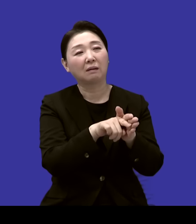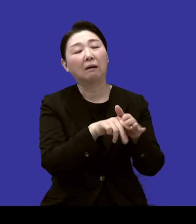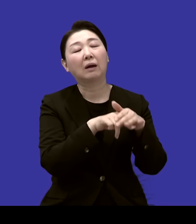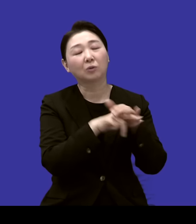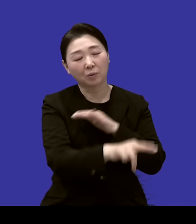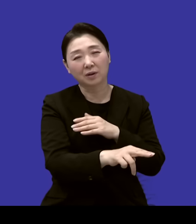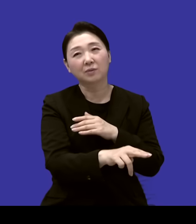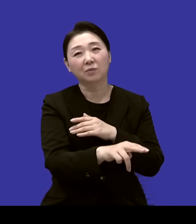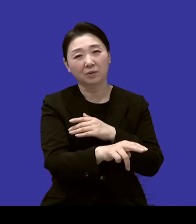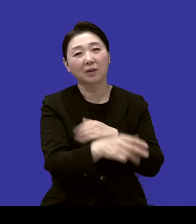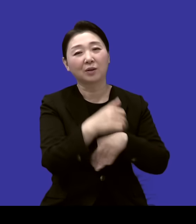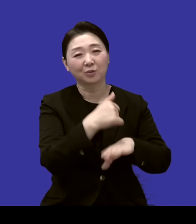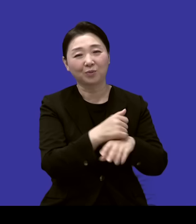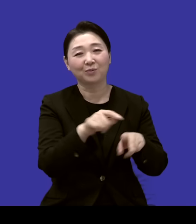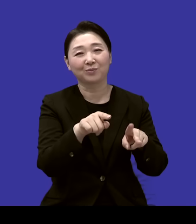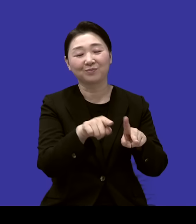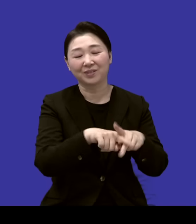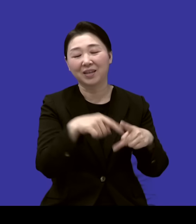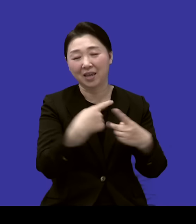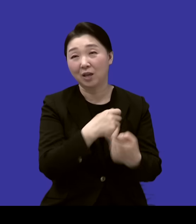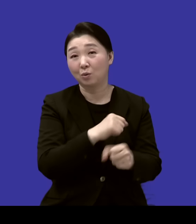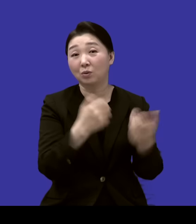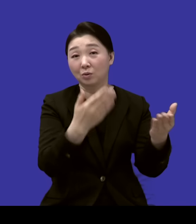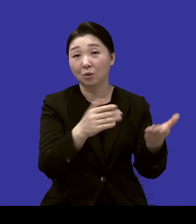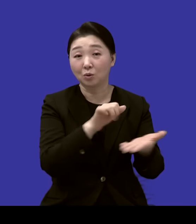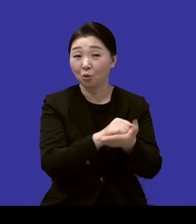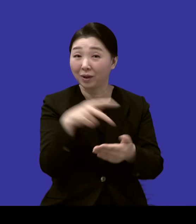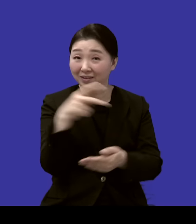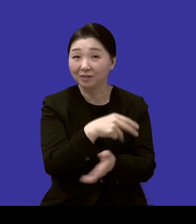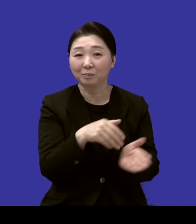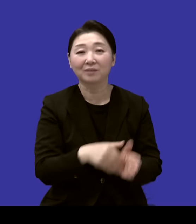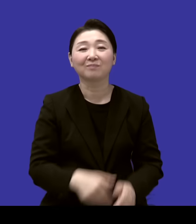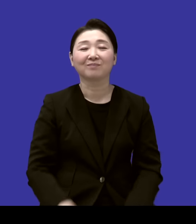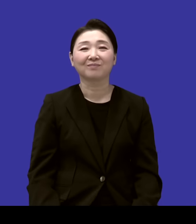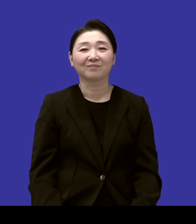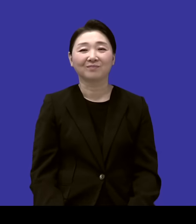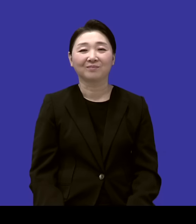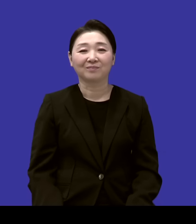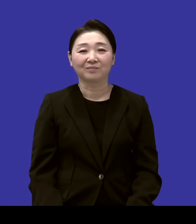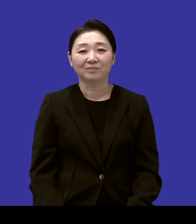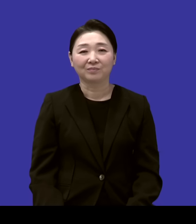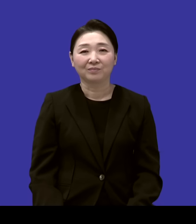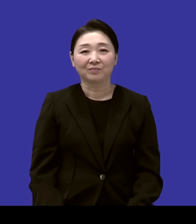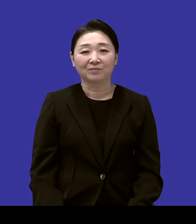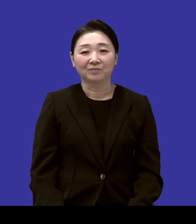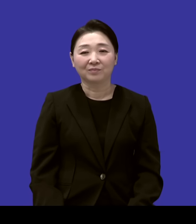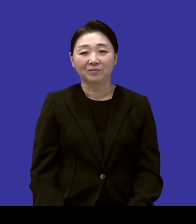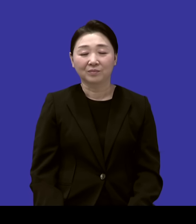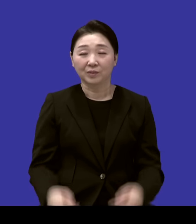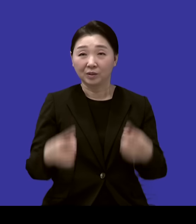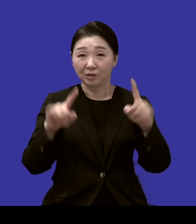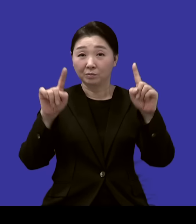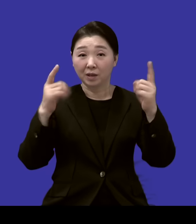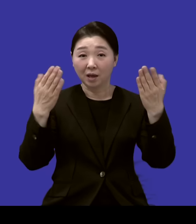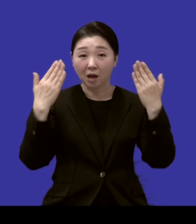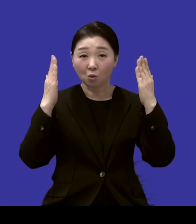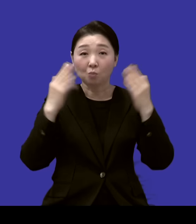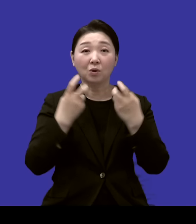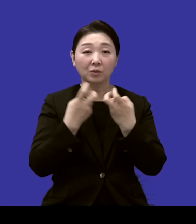위로 이렇게 용서가 되었습니다. 어머니 도박은 이제 완전히 끊으셨고 네, 완전히 끊으셨습니다. 그 후에 이제 그 대학 공부를 어떻게 하셨어요?